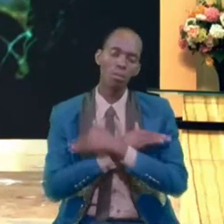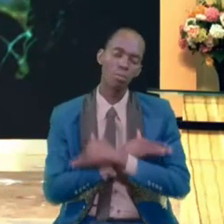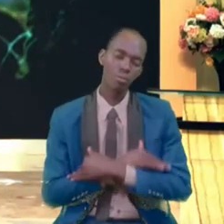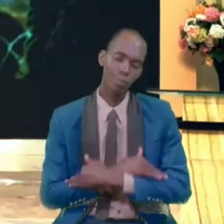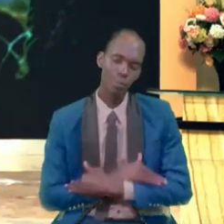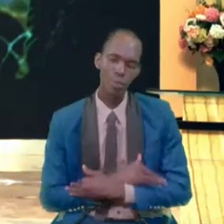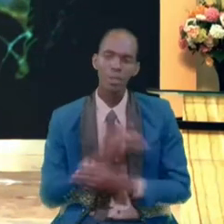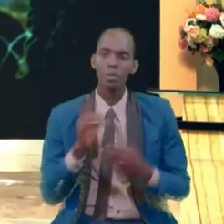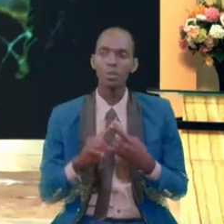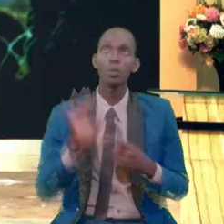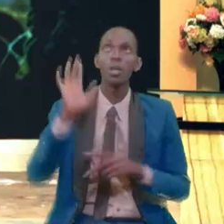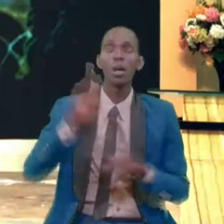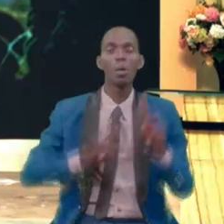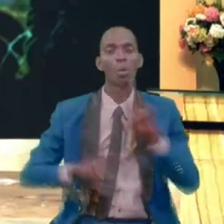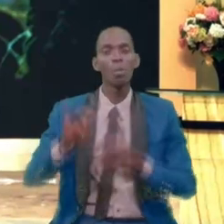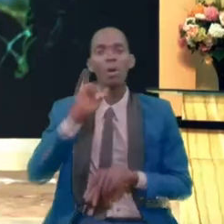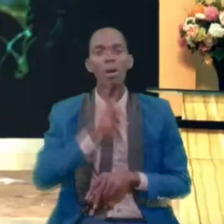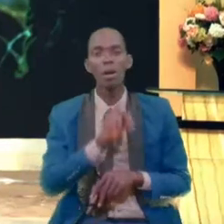son peuple d'Israël.